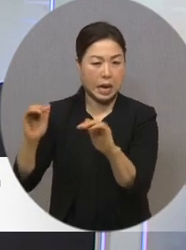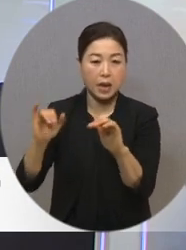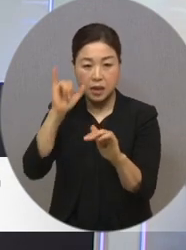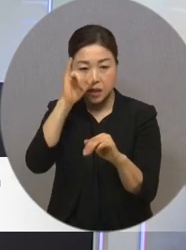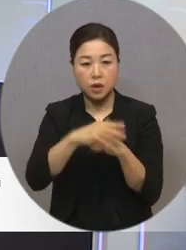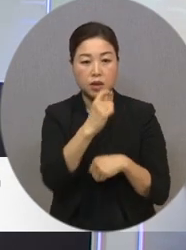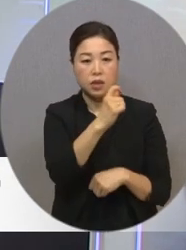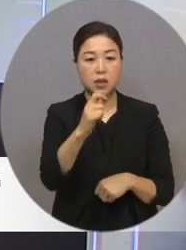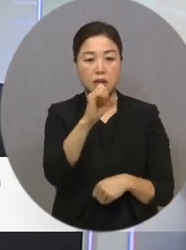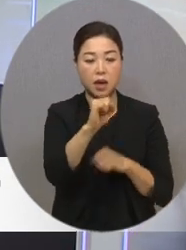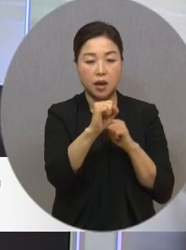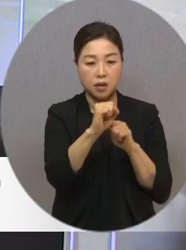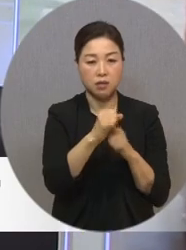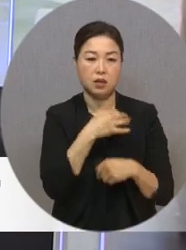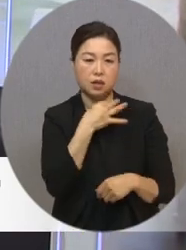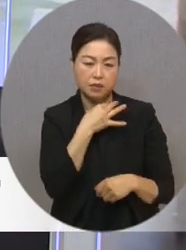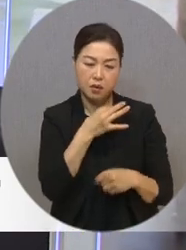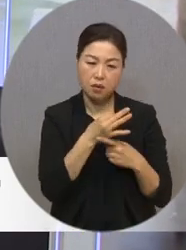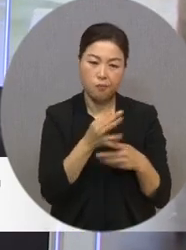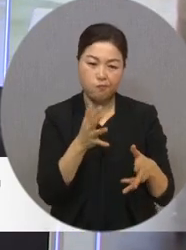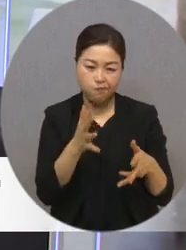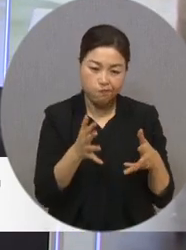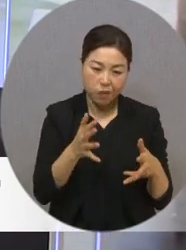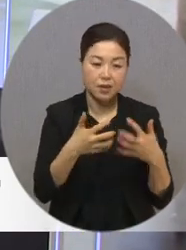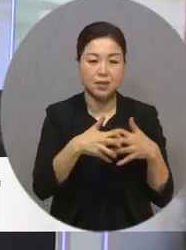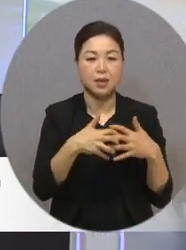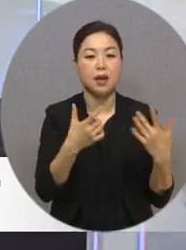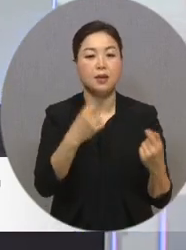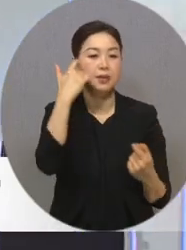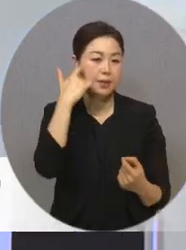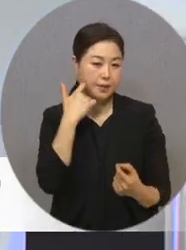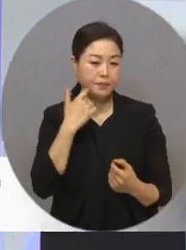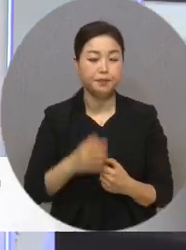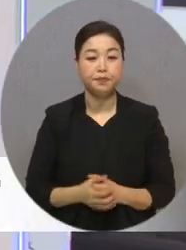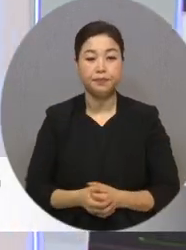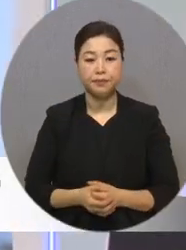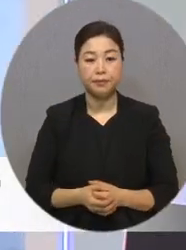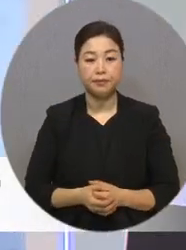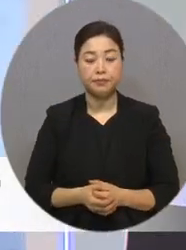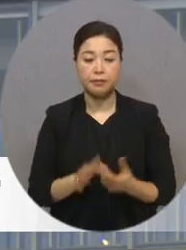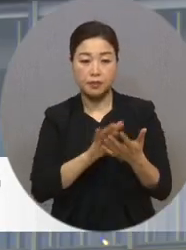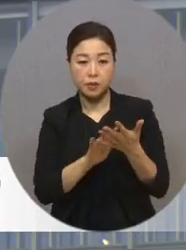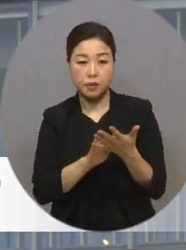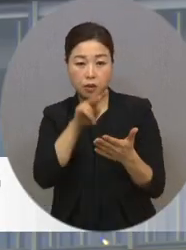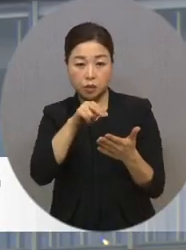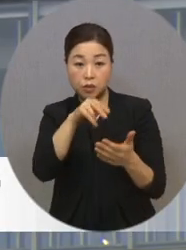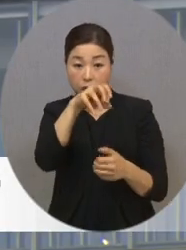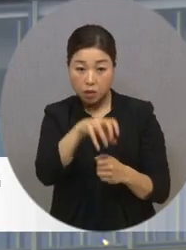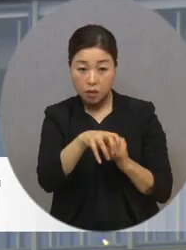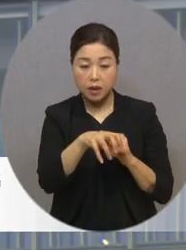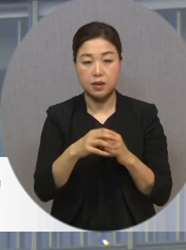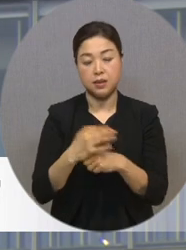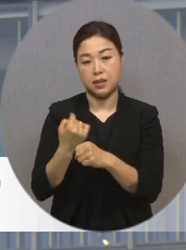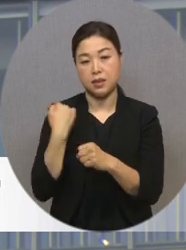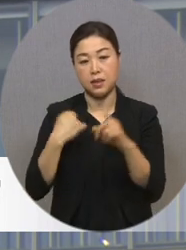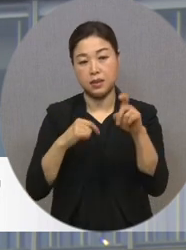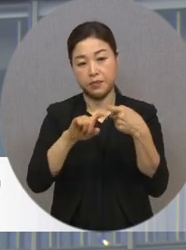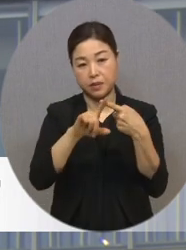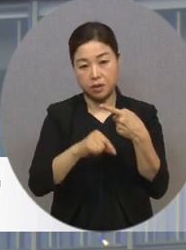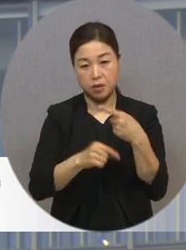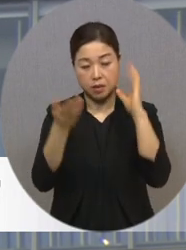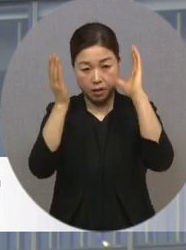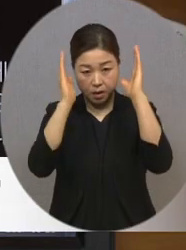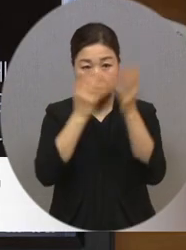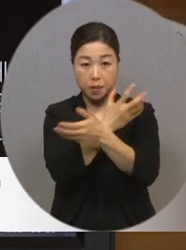TTS 도서는 음성이 부자연스러운 문제가 있었습니다 이에 점자 도서관은 지난해 11월 네이버와